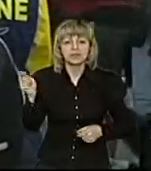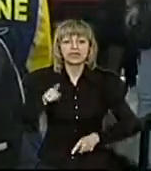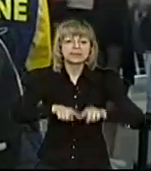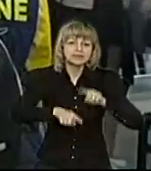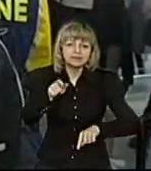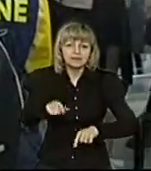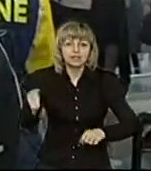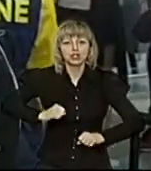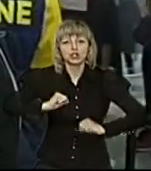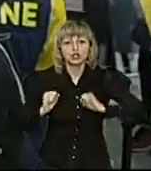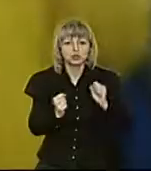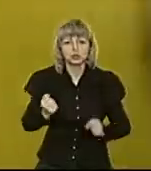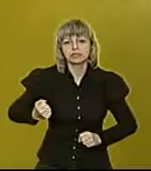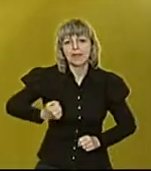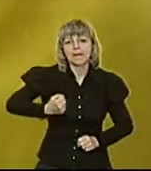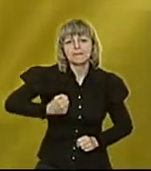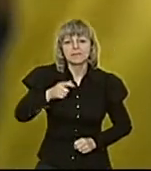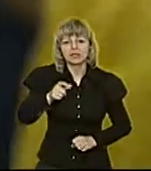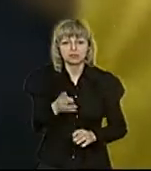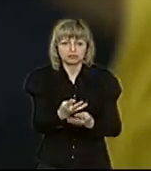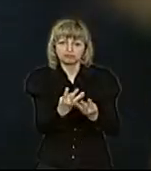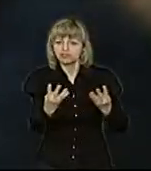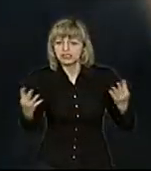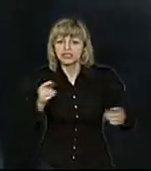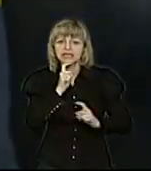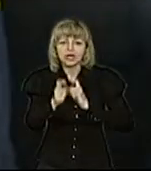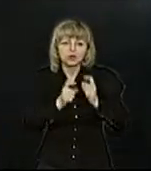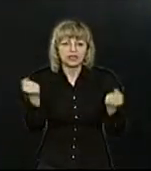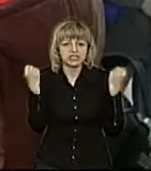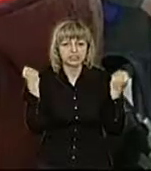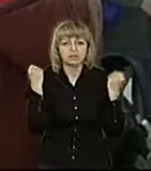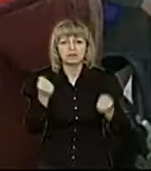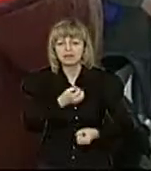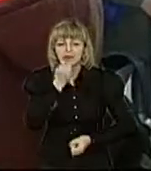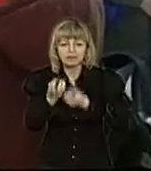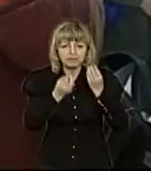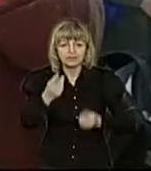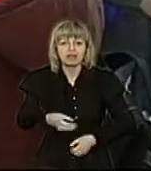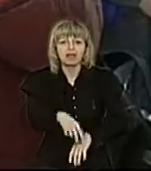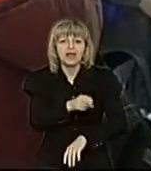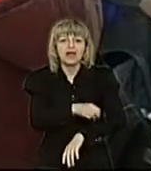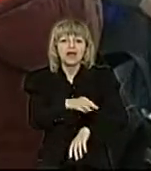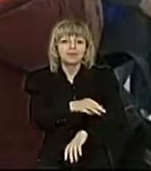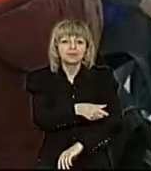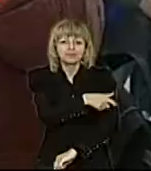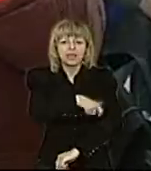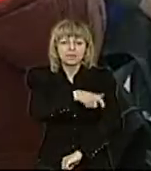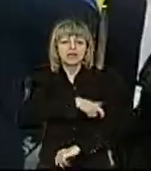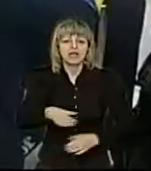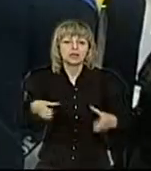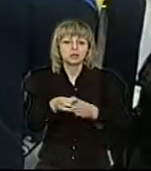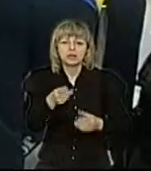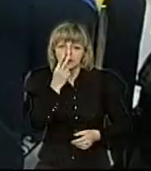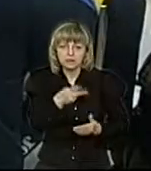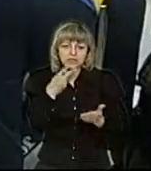друзі, прикордонники вишукувалися вздовж шляху команди та дарували спортсменам квіти. Капітан команди каже, на змаганнях